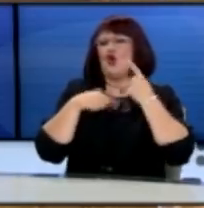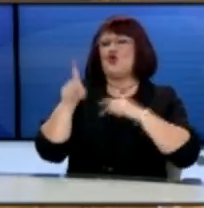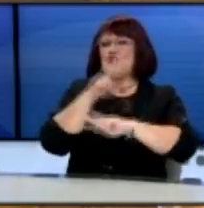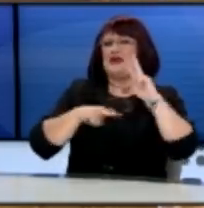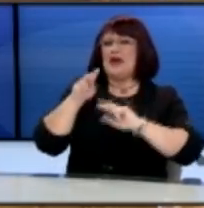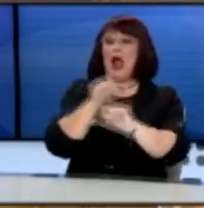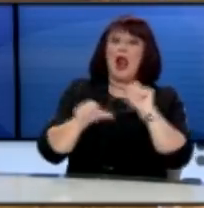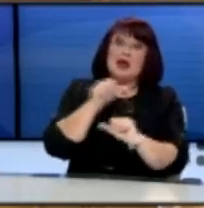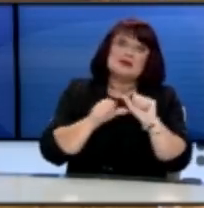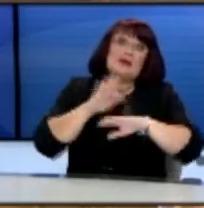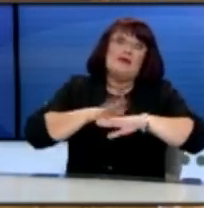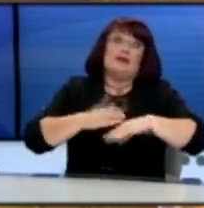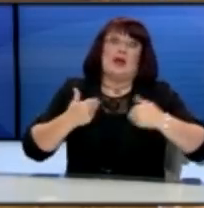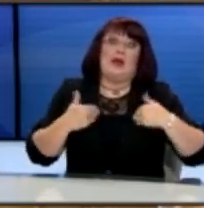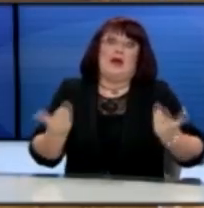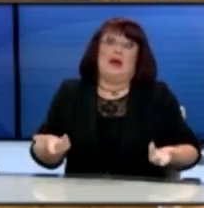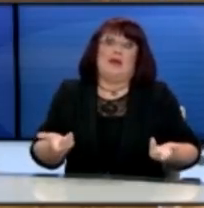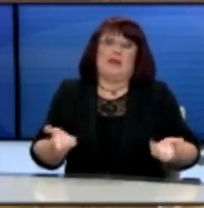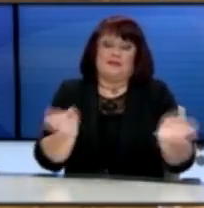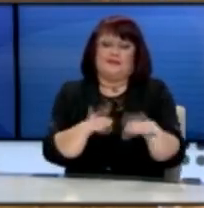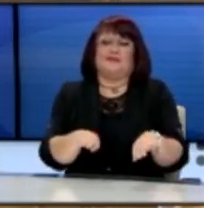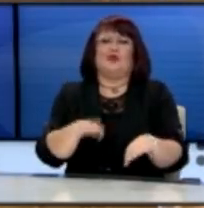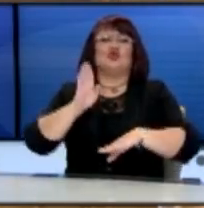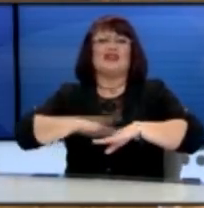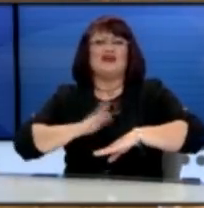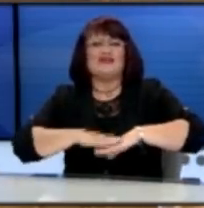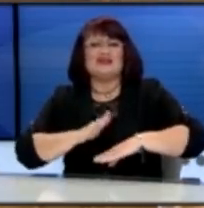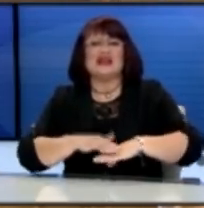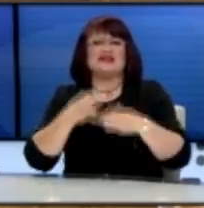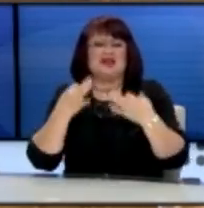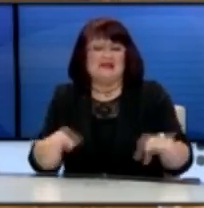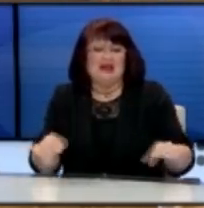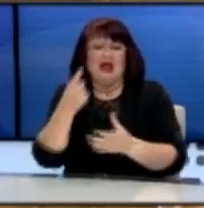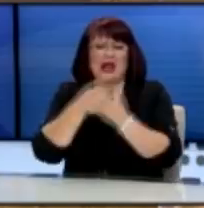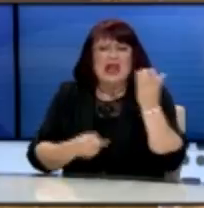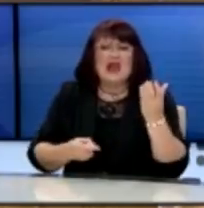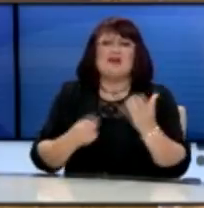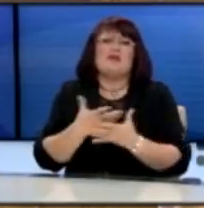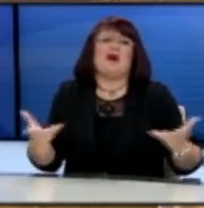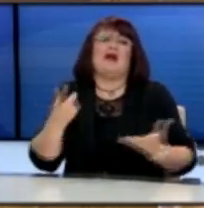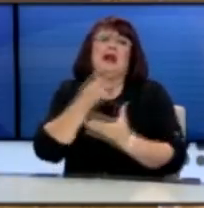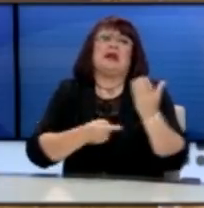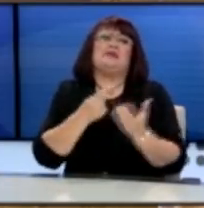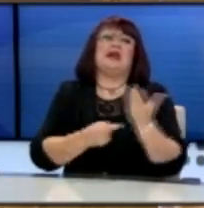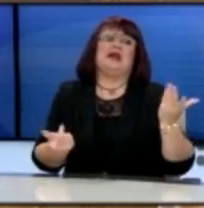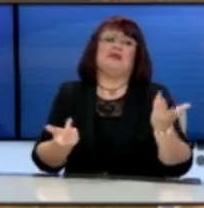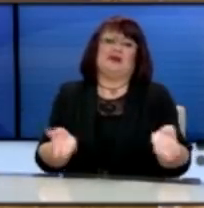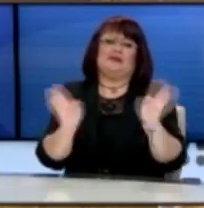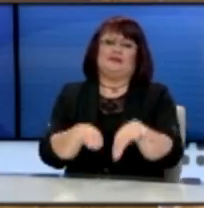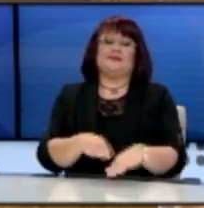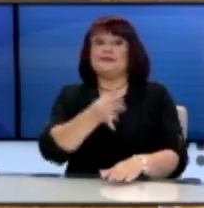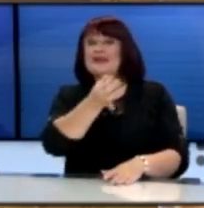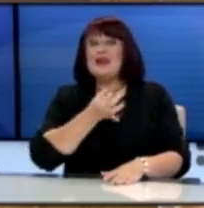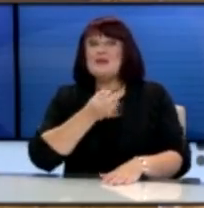ως δικαιολογία για να καλύψετε ανεπάρκειες, τα κενά, τις τεράστιες ελλείψεις σας. Για πείτε